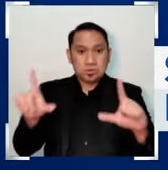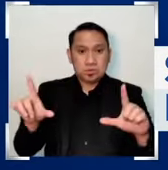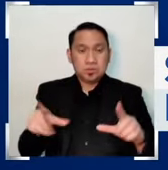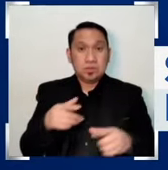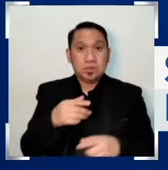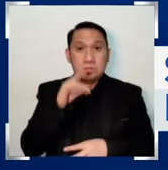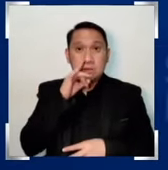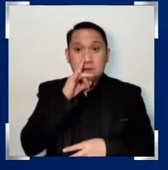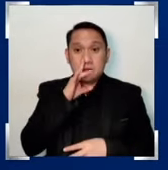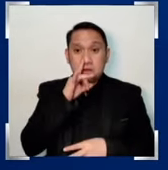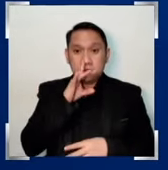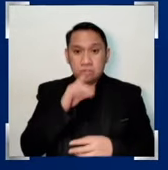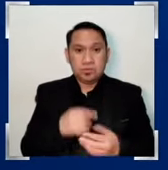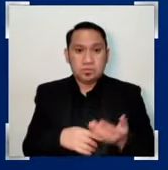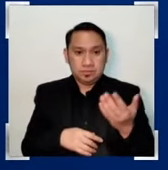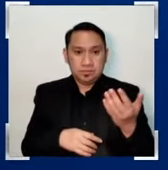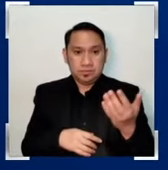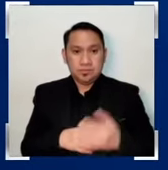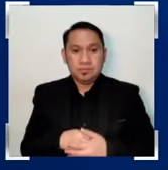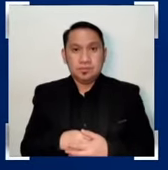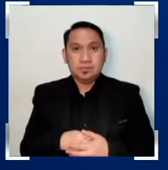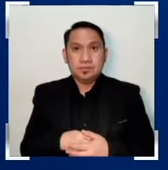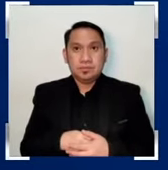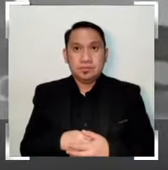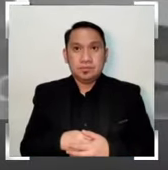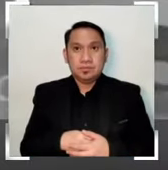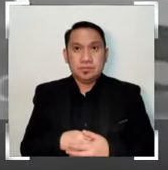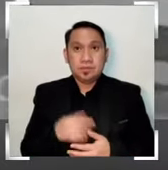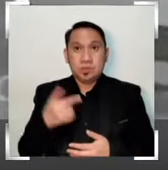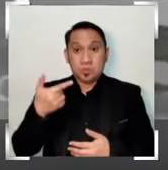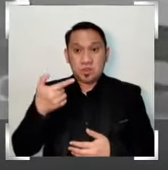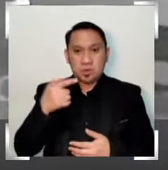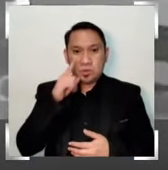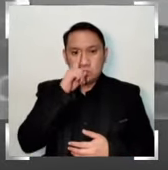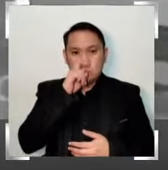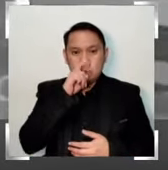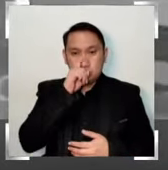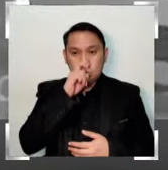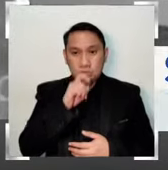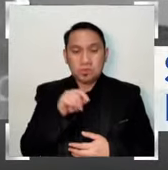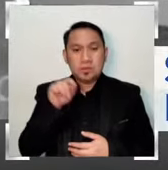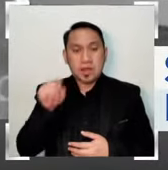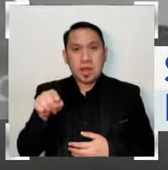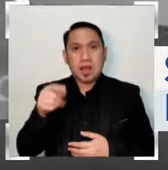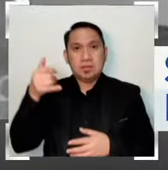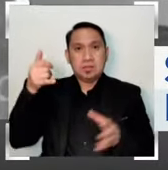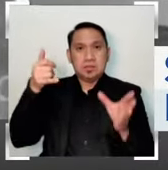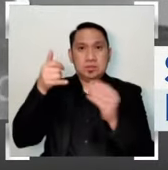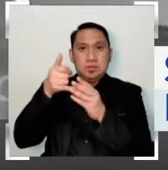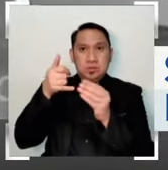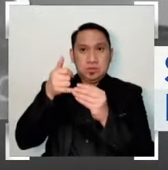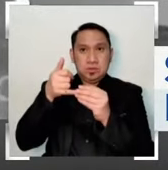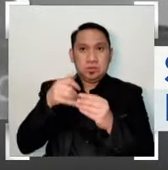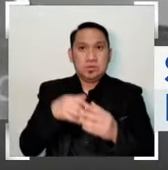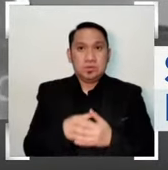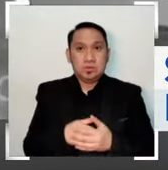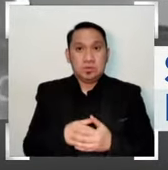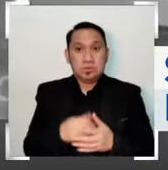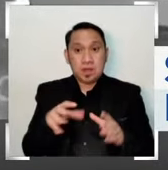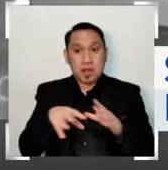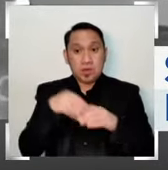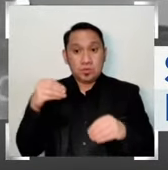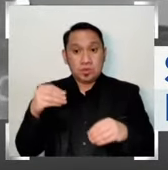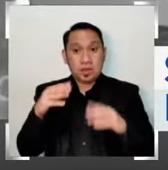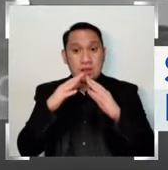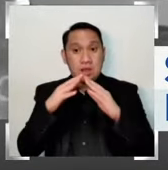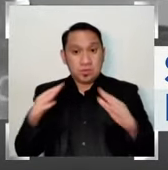Patrick John Gonzalez alias Buchoy, 21 anyos. Siya raw ang nakuha na ng CCTV na umalis sa bahay noong umaga. Tinangay raw ng suspect